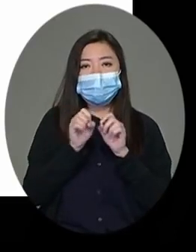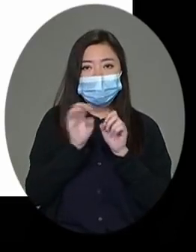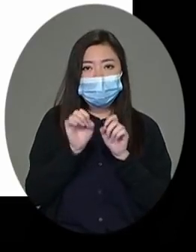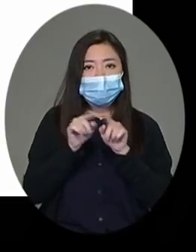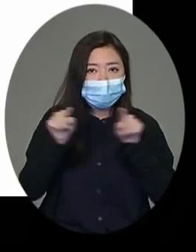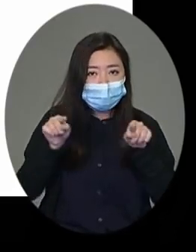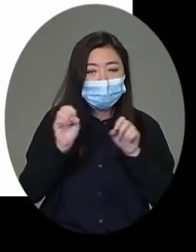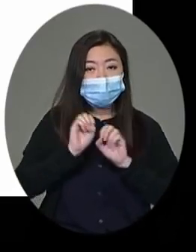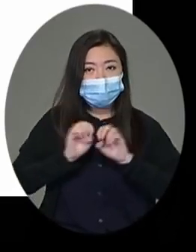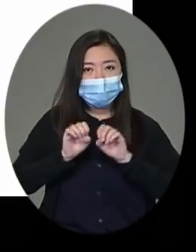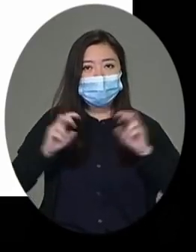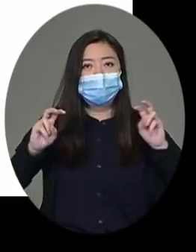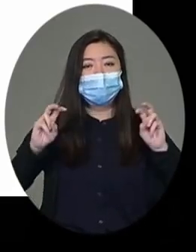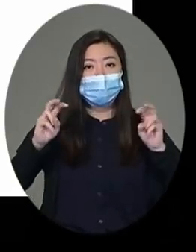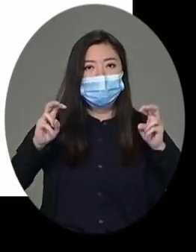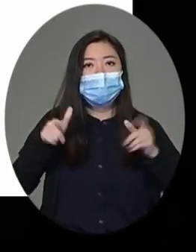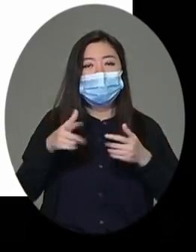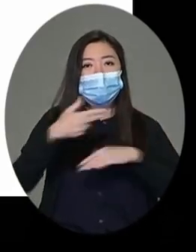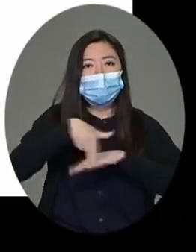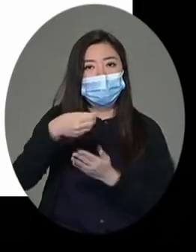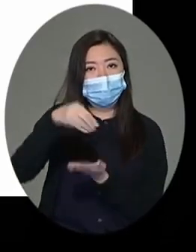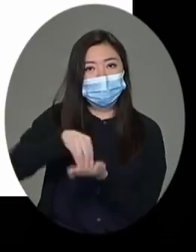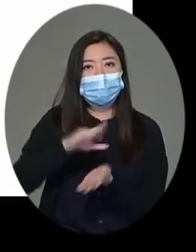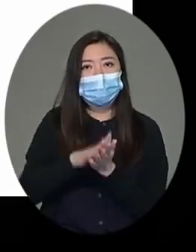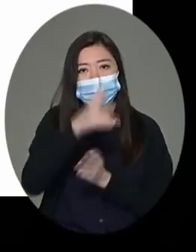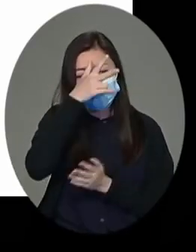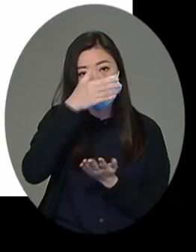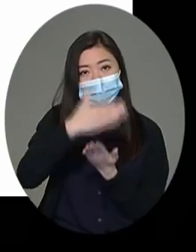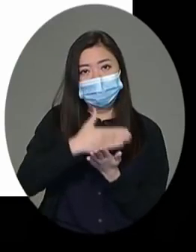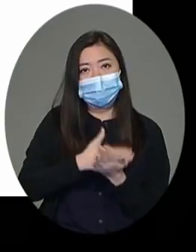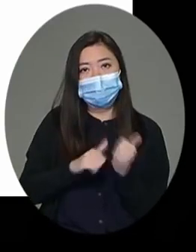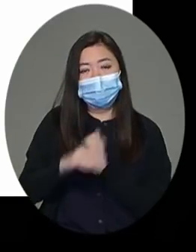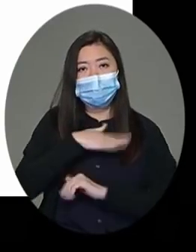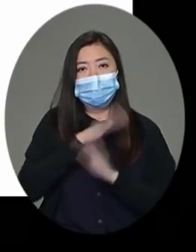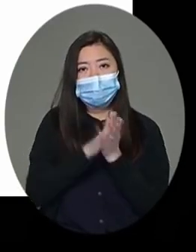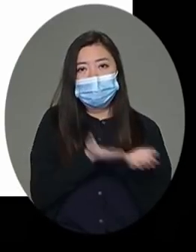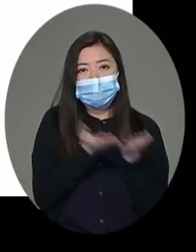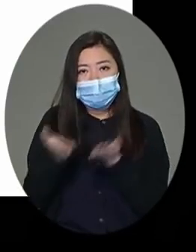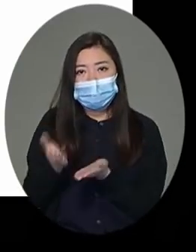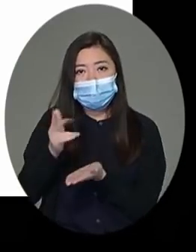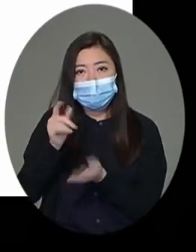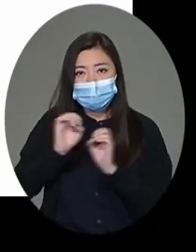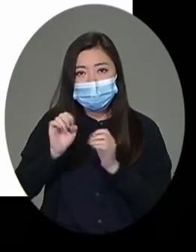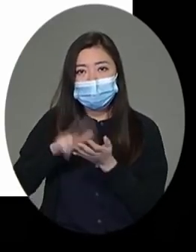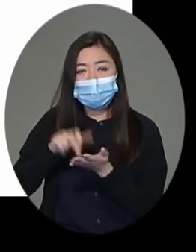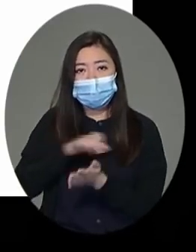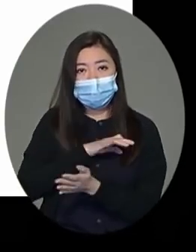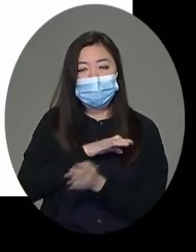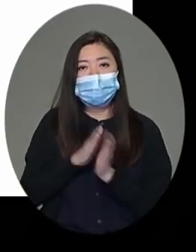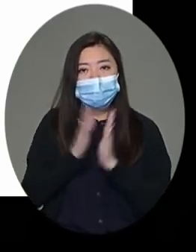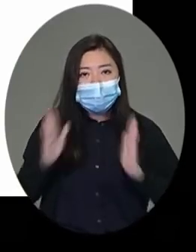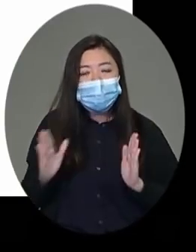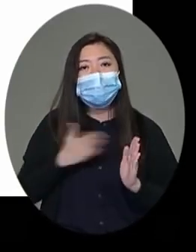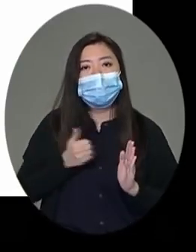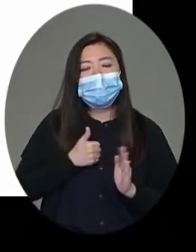定，政府帳目委員會和政府都同意在報告書提交立法會至進行公開聆訊的一段期